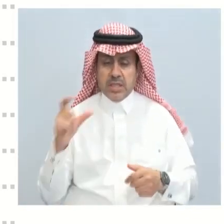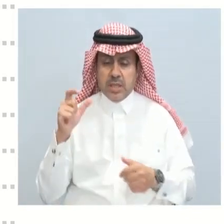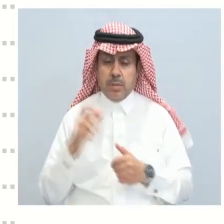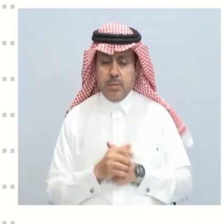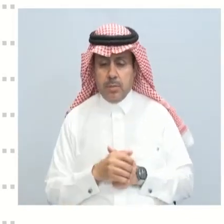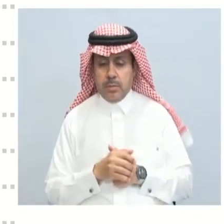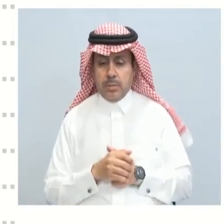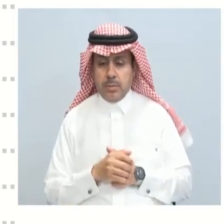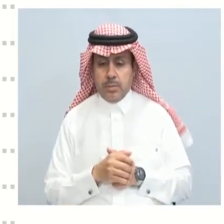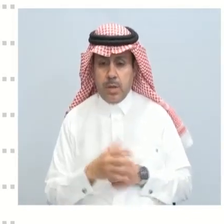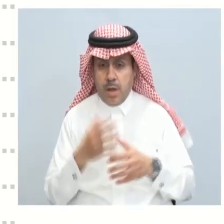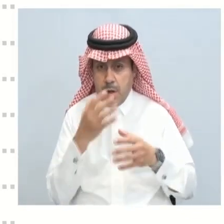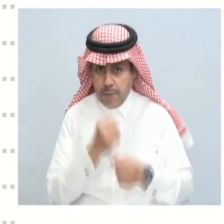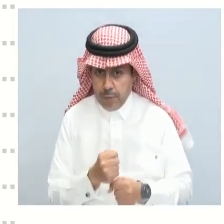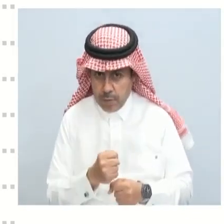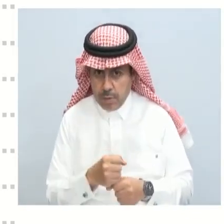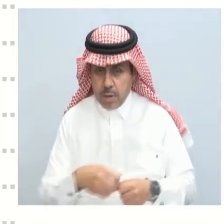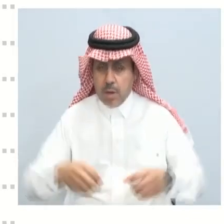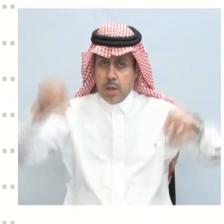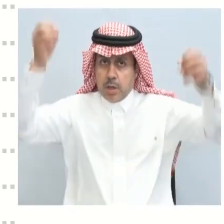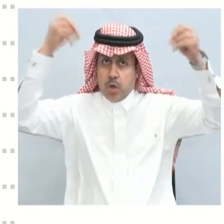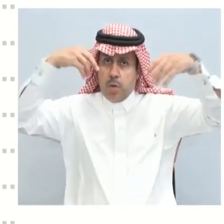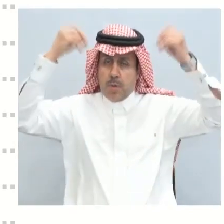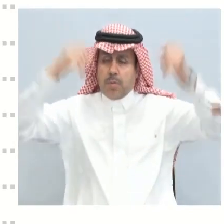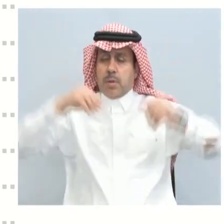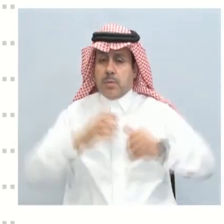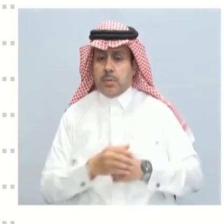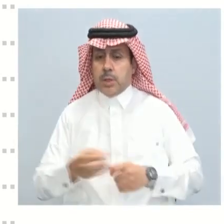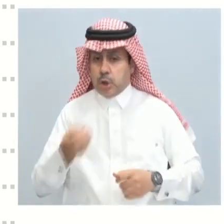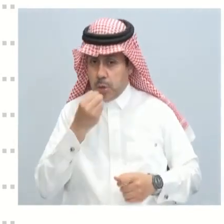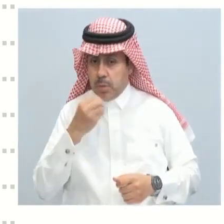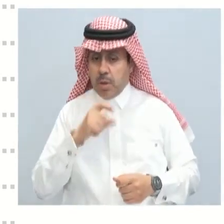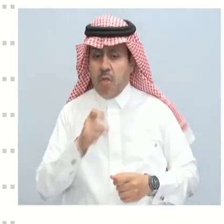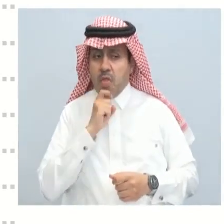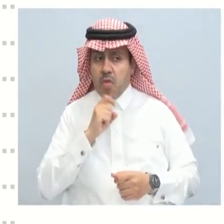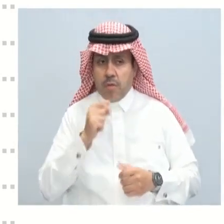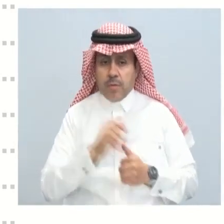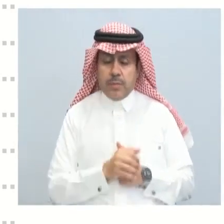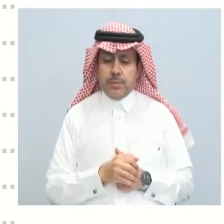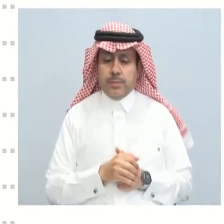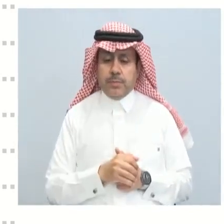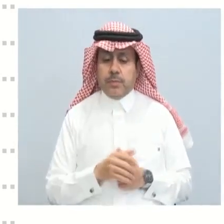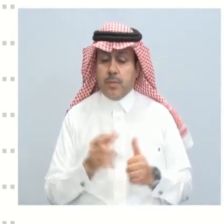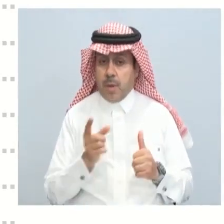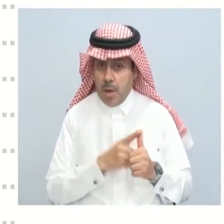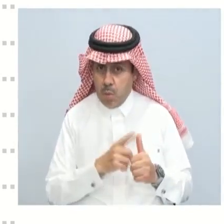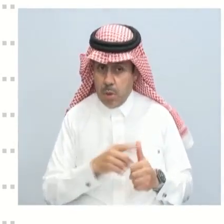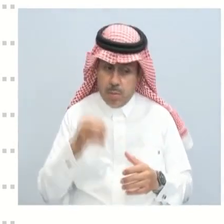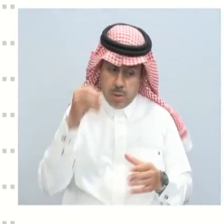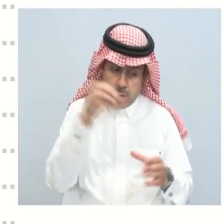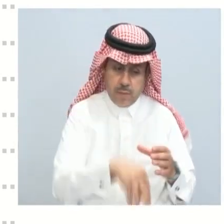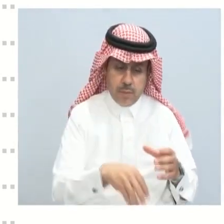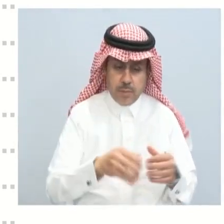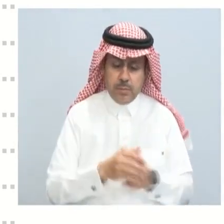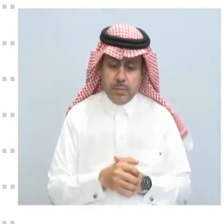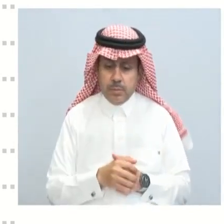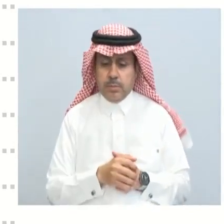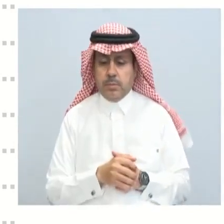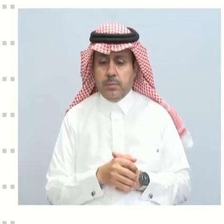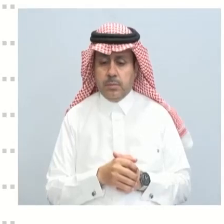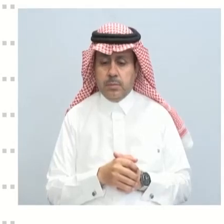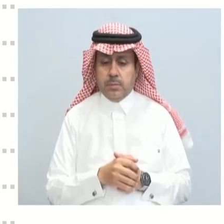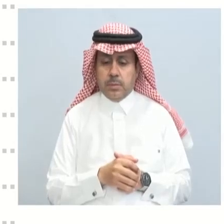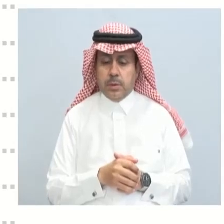ايضا حفظ النعمه واعطاء ما تبقى من الطعام للمحتاجين فهذا اولى من رميها في النفايات